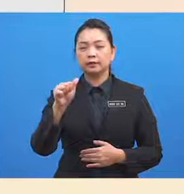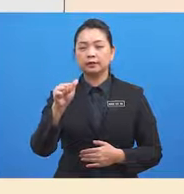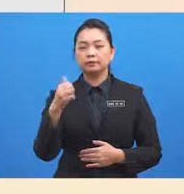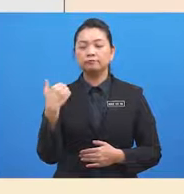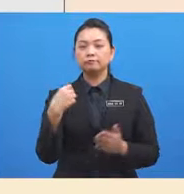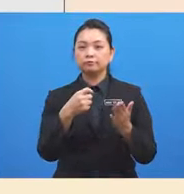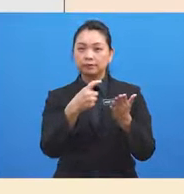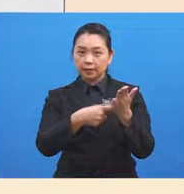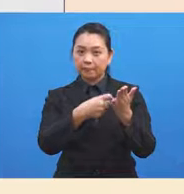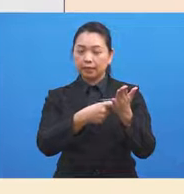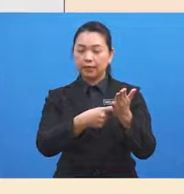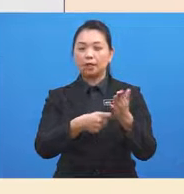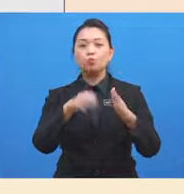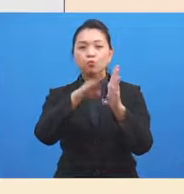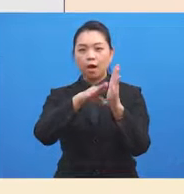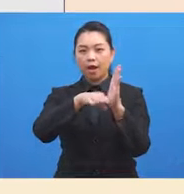murah.